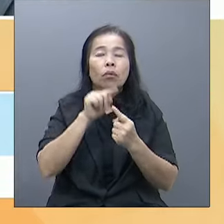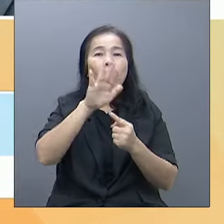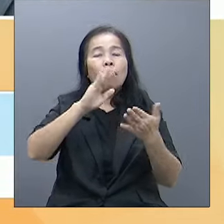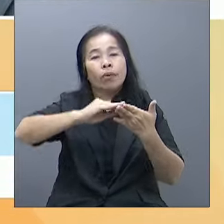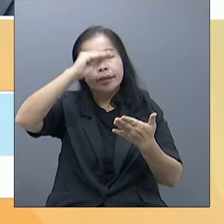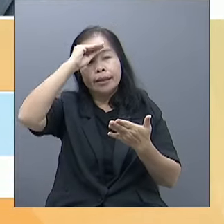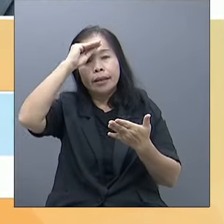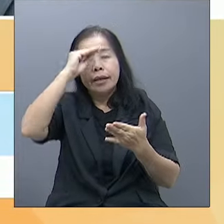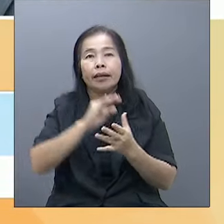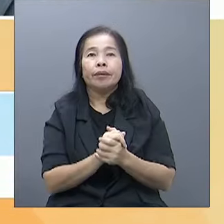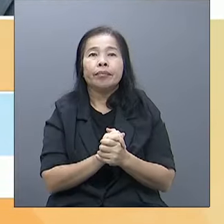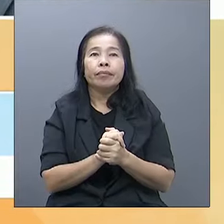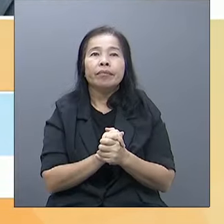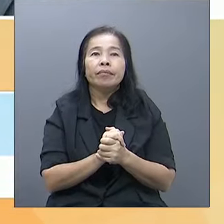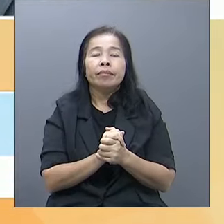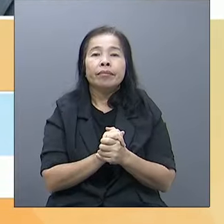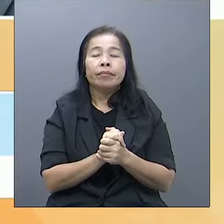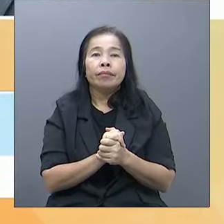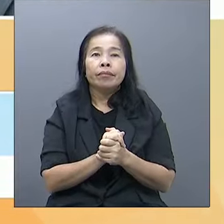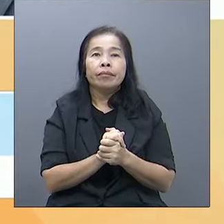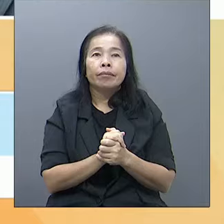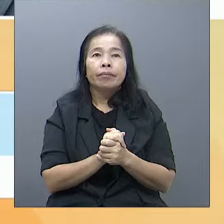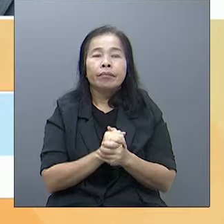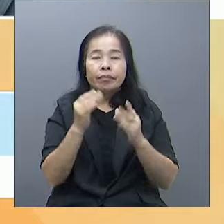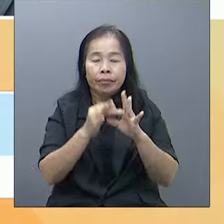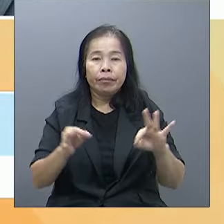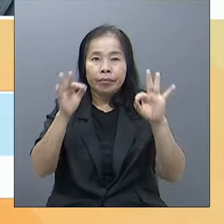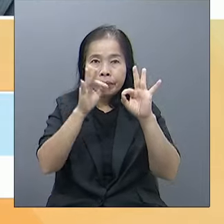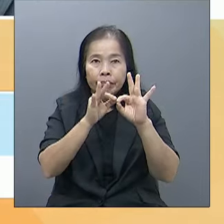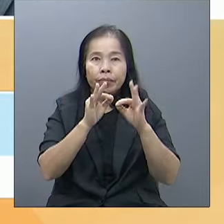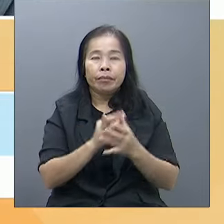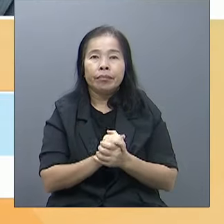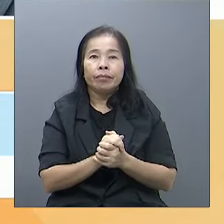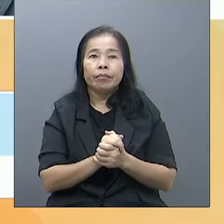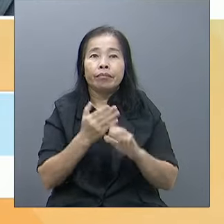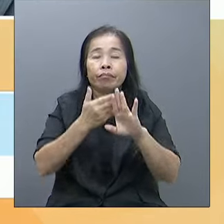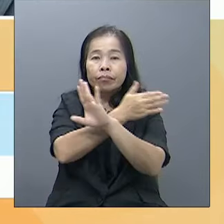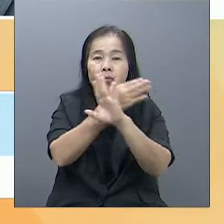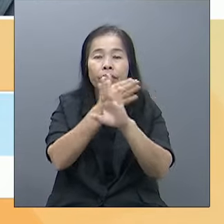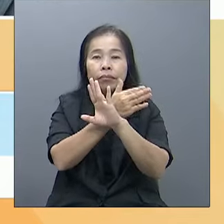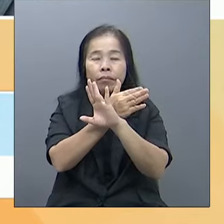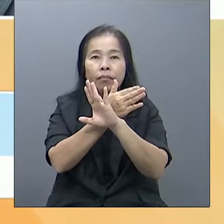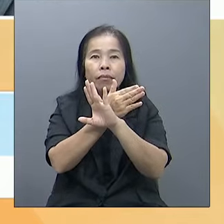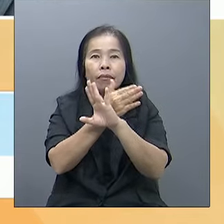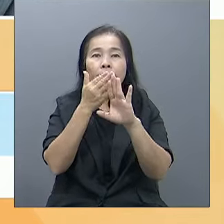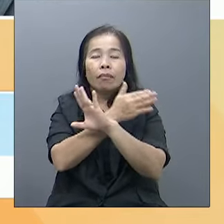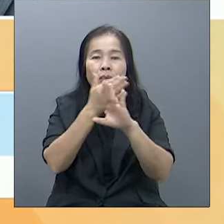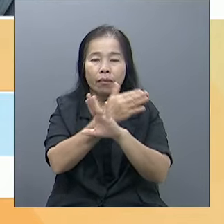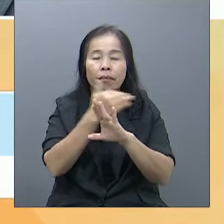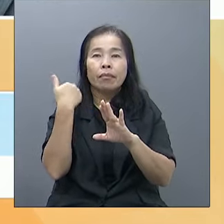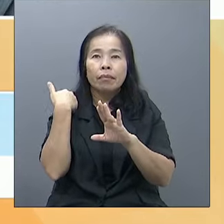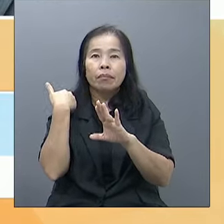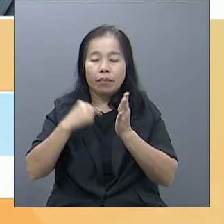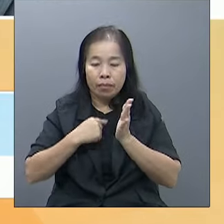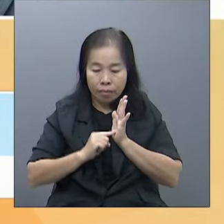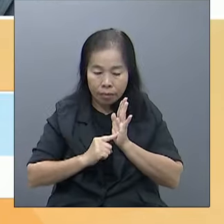ะครับคือในเรื่องรถโรงเรียนเนี่ยเคยมีการพูดคุยกันมาตั้งแต่ก่อนท่านรัฐมนตรีเนี่ยจะเข้ามารับหน้